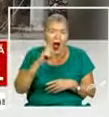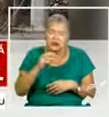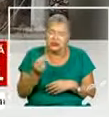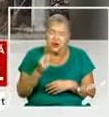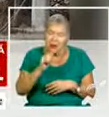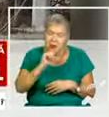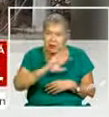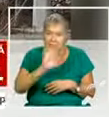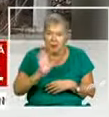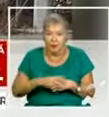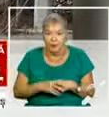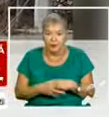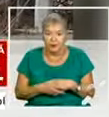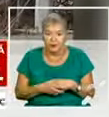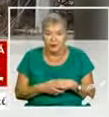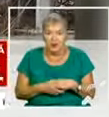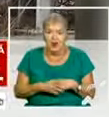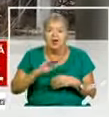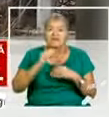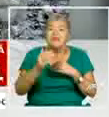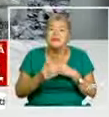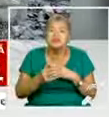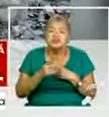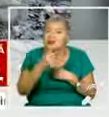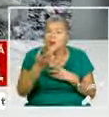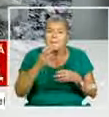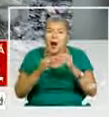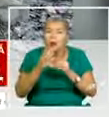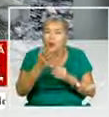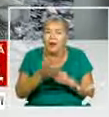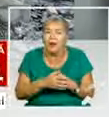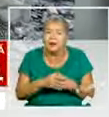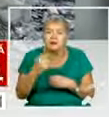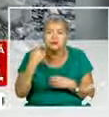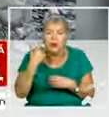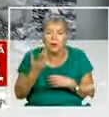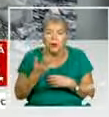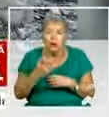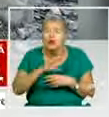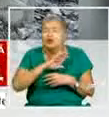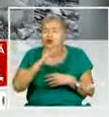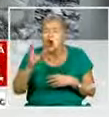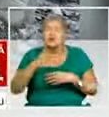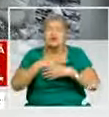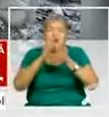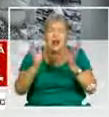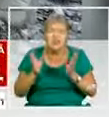nimic. De ce? Dar vecinii ce v-au spus? Ce pagube au înregistrat ei? Mai au toți